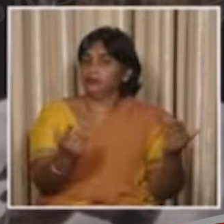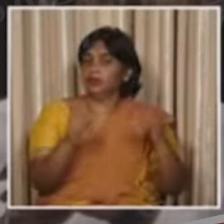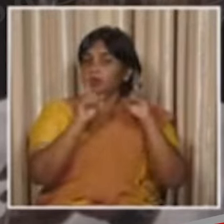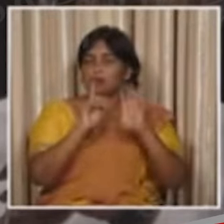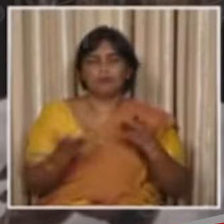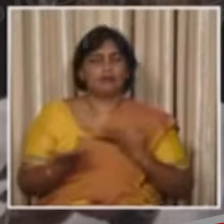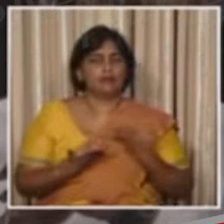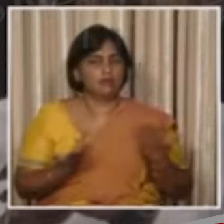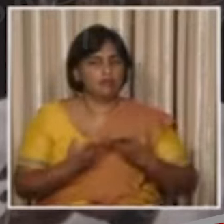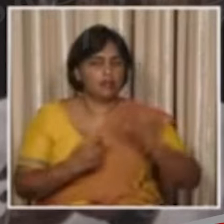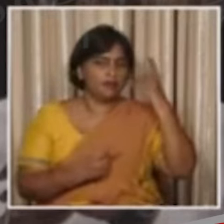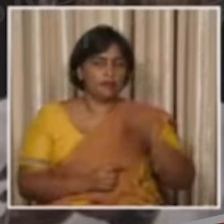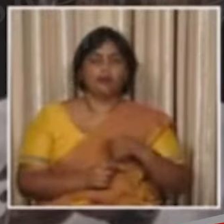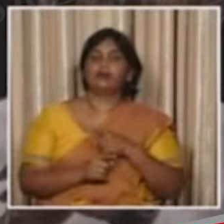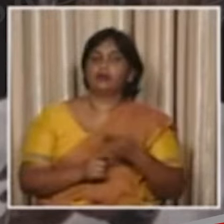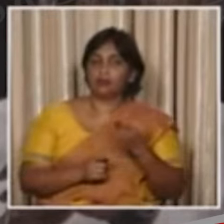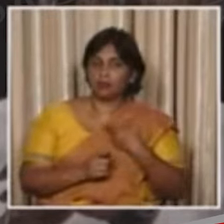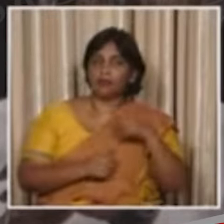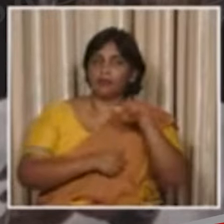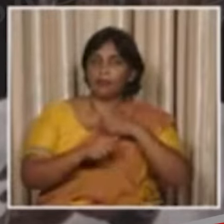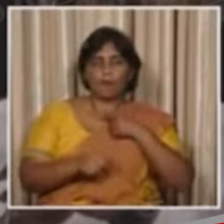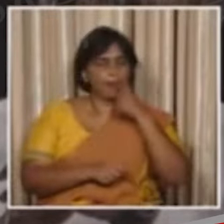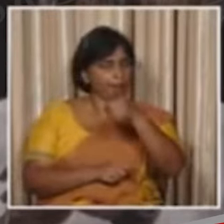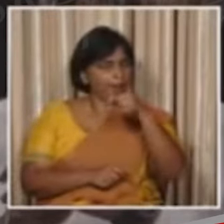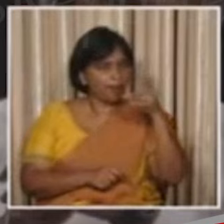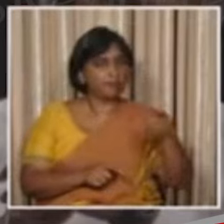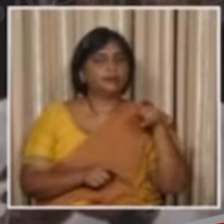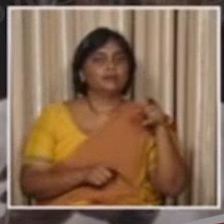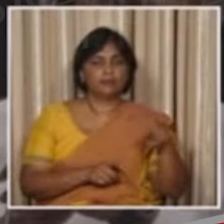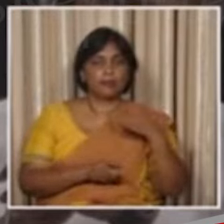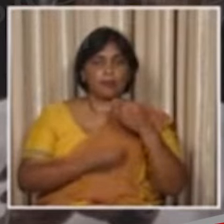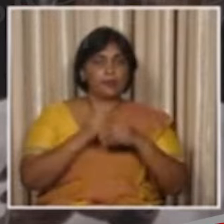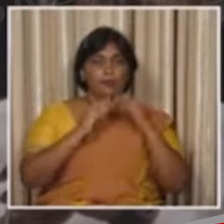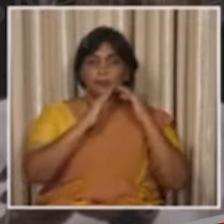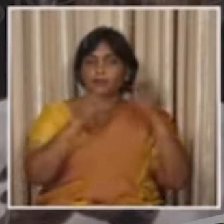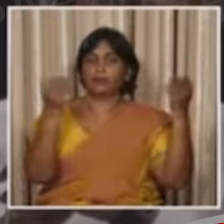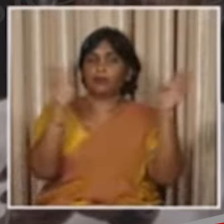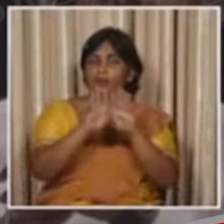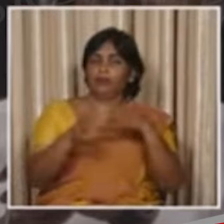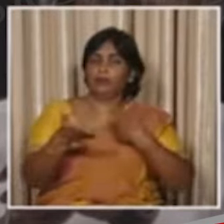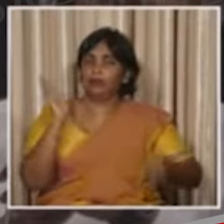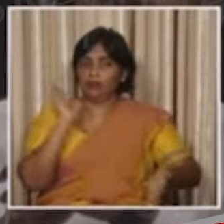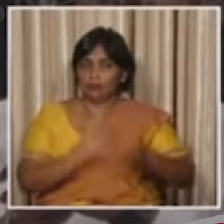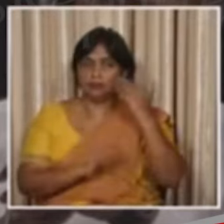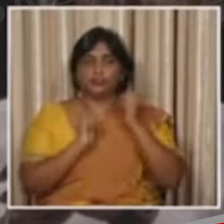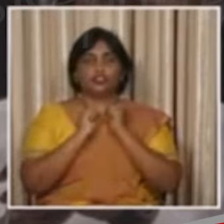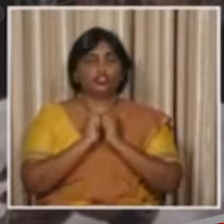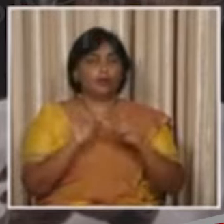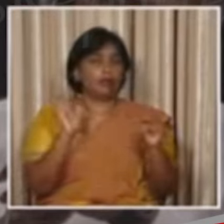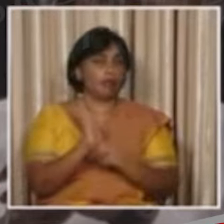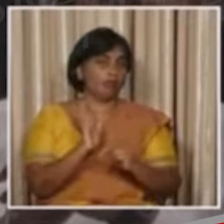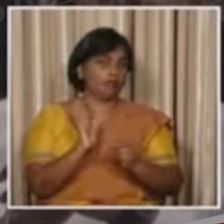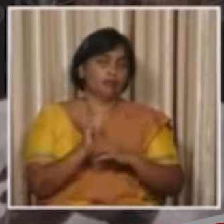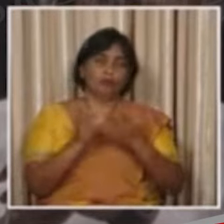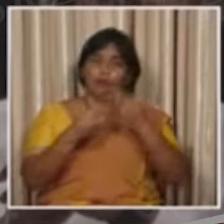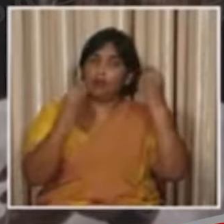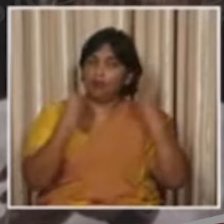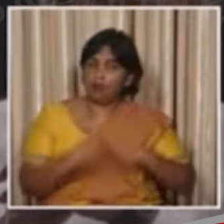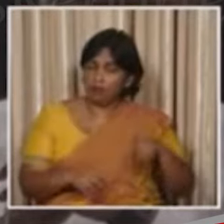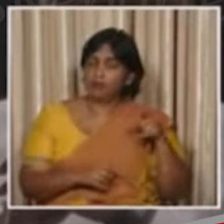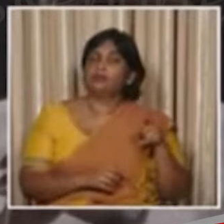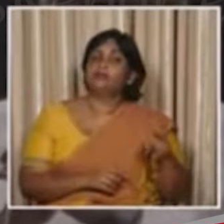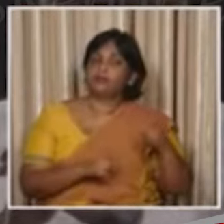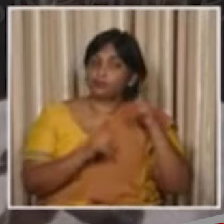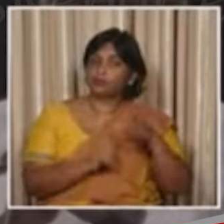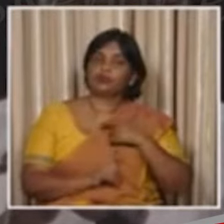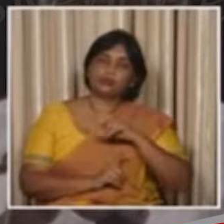වුණා. ඒ වගේ අවස්ථාවලදී මම මේ ආයතන වලට ගියා. මේ අය කර්මාන්ත ශාලා වහලා යන්න හදනකොට, රැකියාවන් ලක්ෂ ගාණක් නැති වෙන්න හදනකොට,